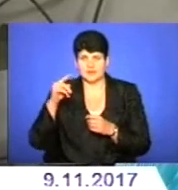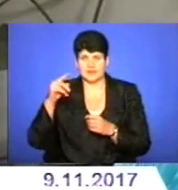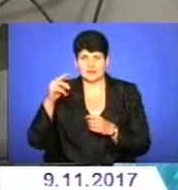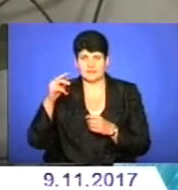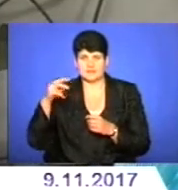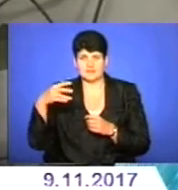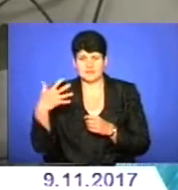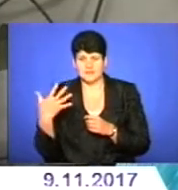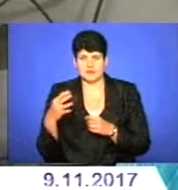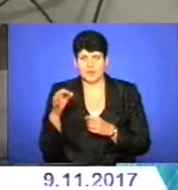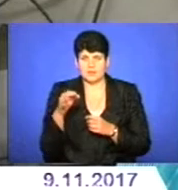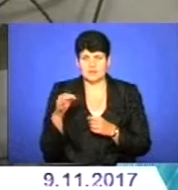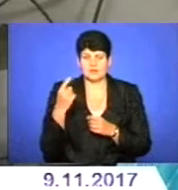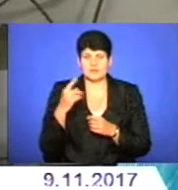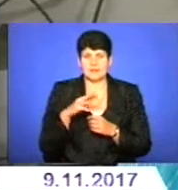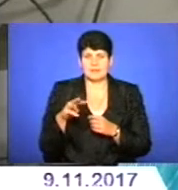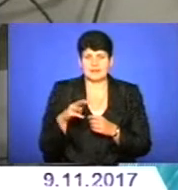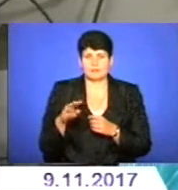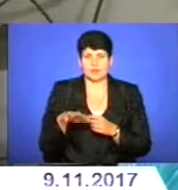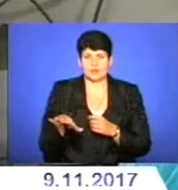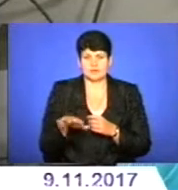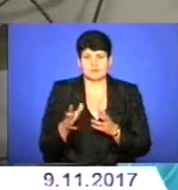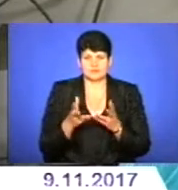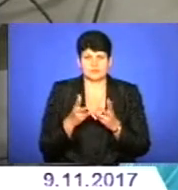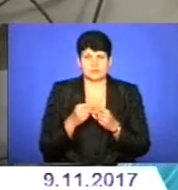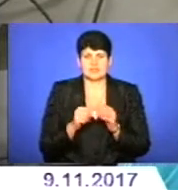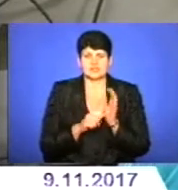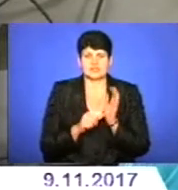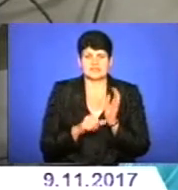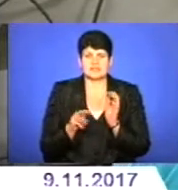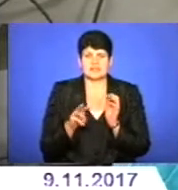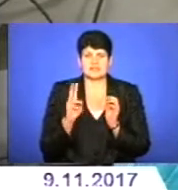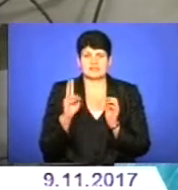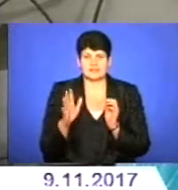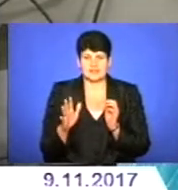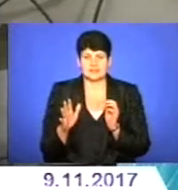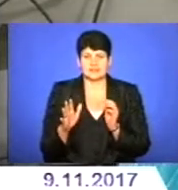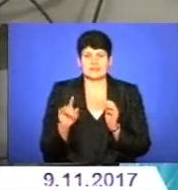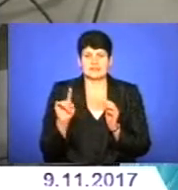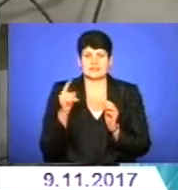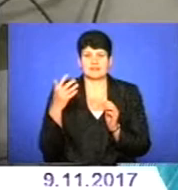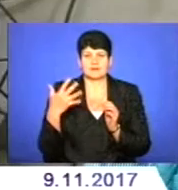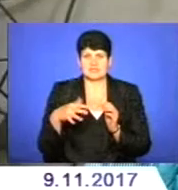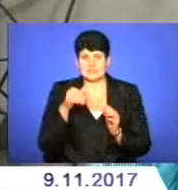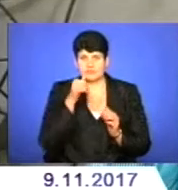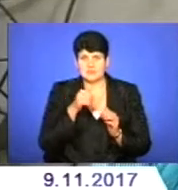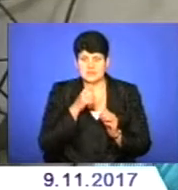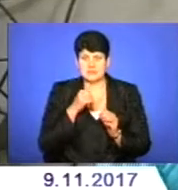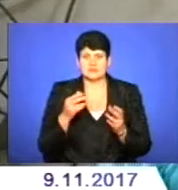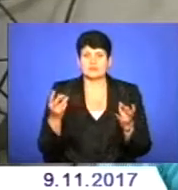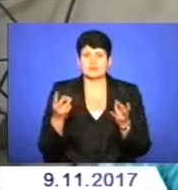0,2 копійки за 1 метр загальної площі. Якщо взяти перерахунку на 60 метрів квадратних, я взяла це буде 1.50 гривень в місяць.